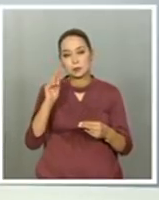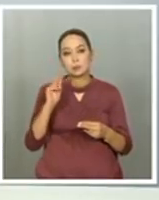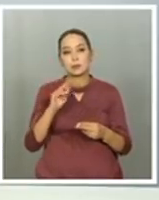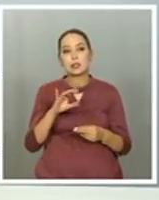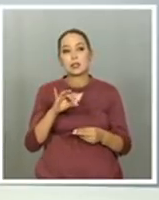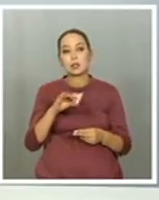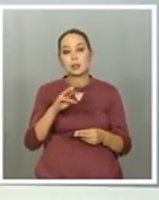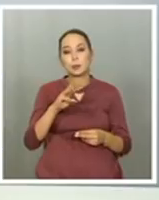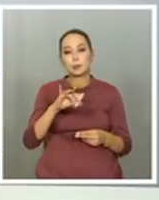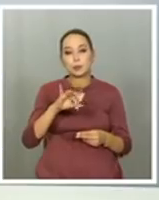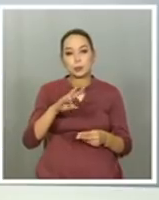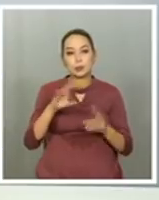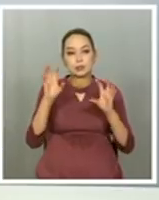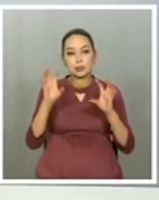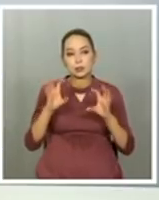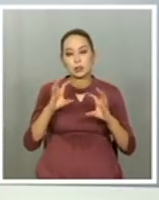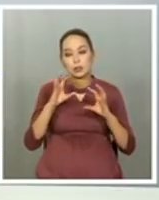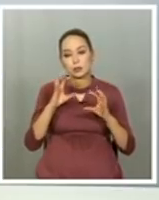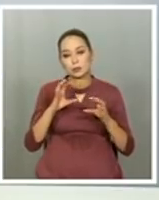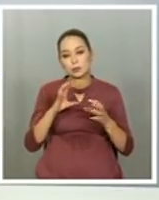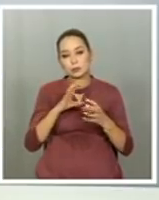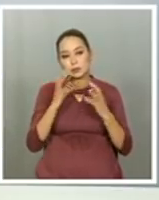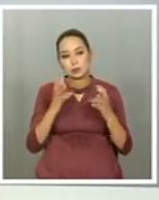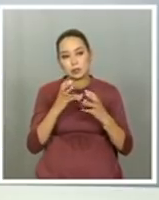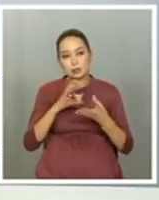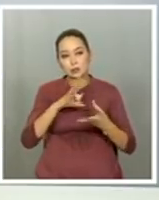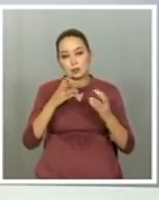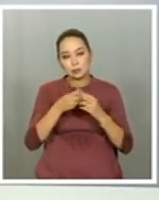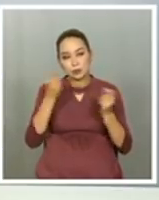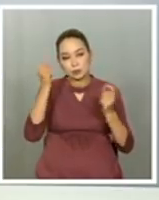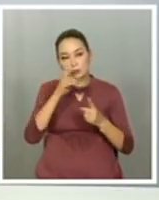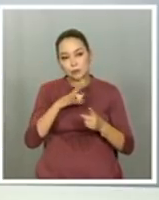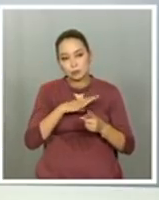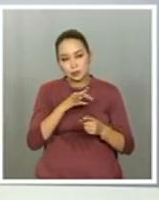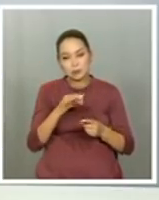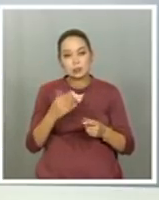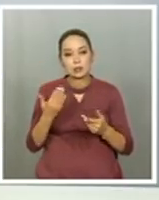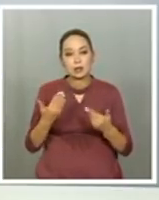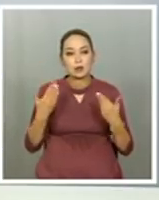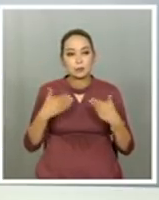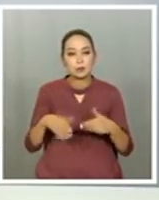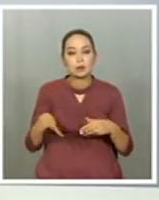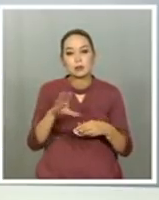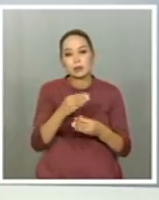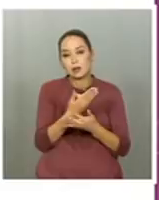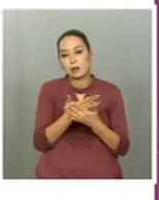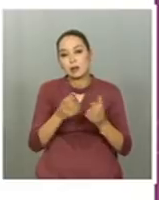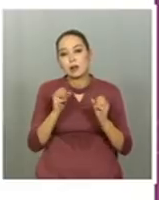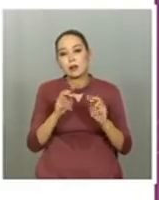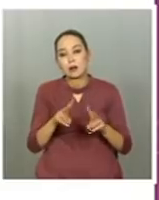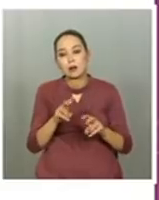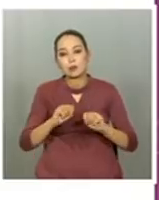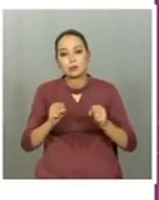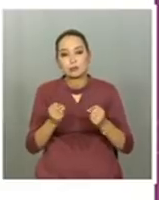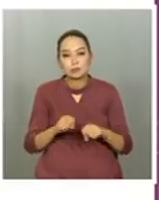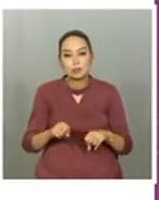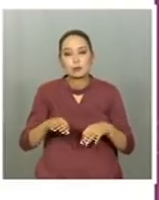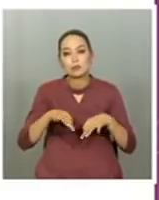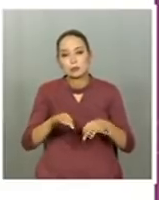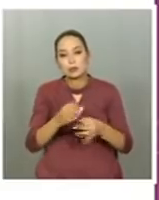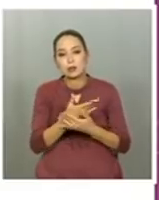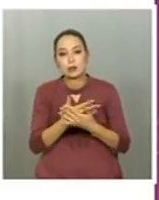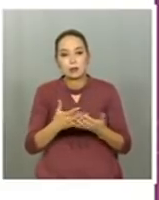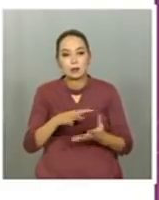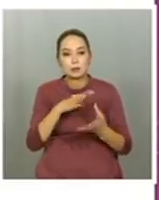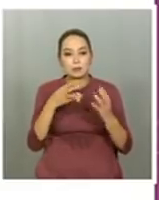импульстің сақталу заңымен таныс болдық. Және де денелер әрекеттесуінің түрлерімен таныстық. Яғни денелер